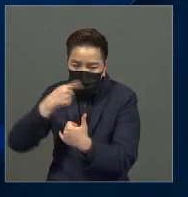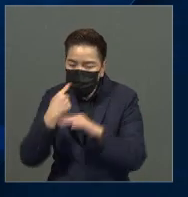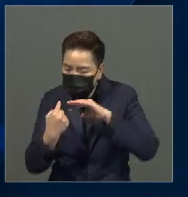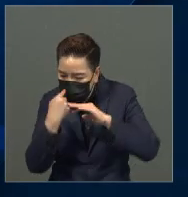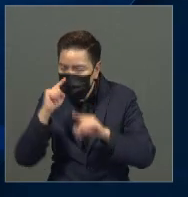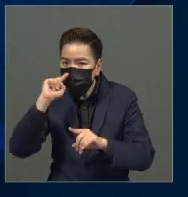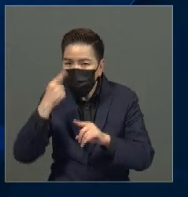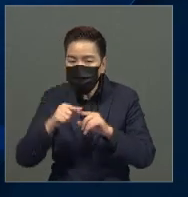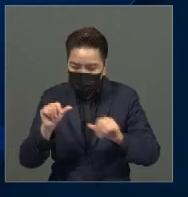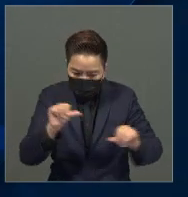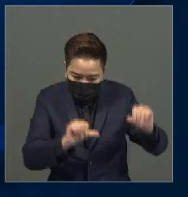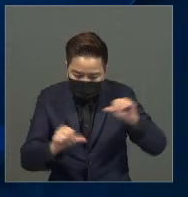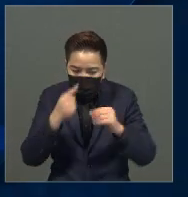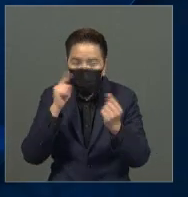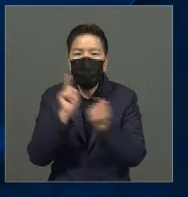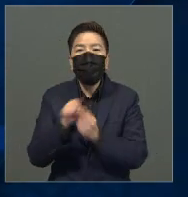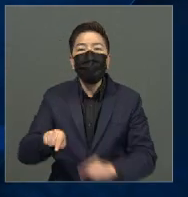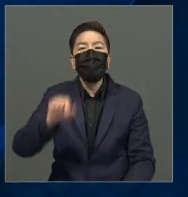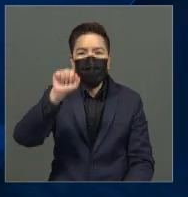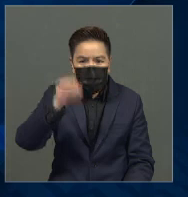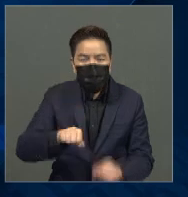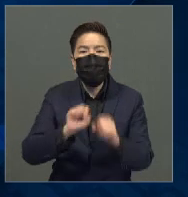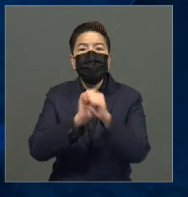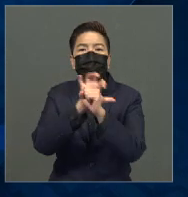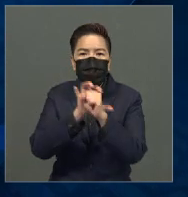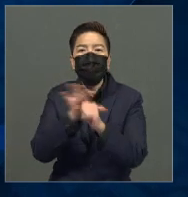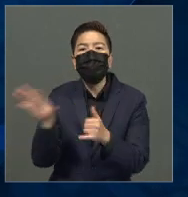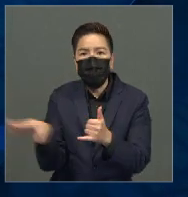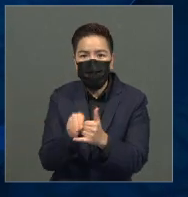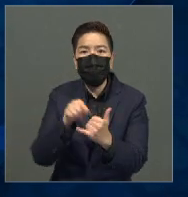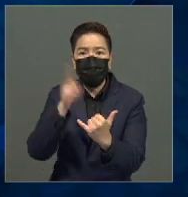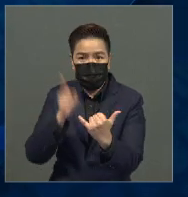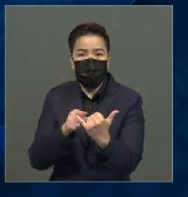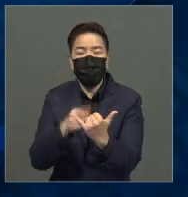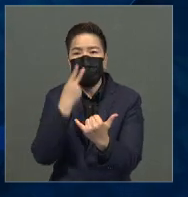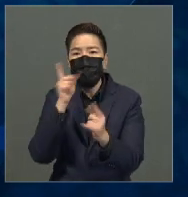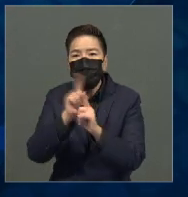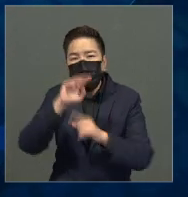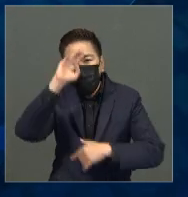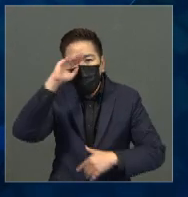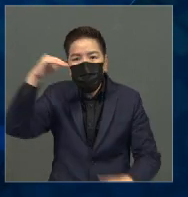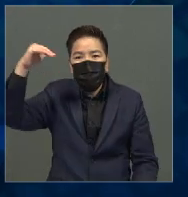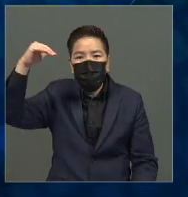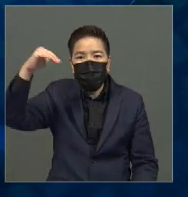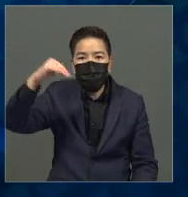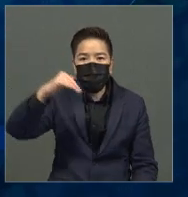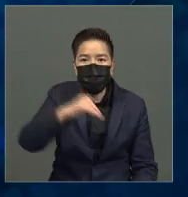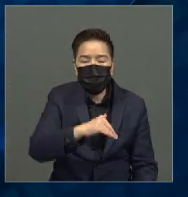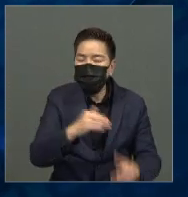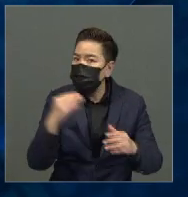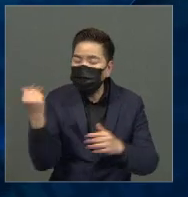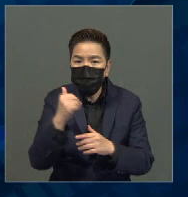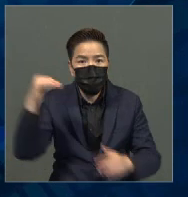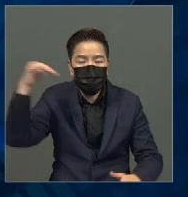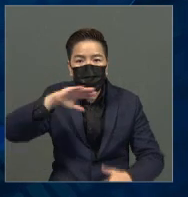ยันด้วย rt-pcrก็ผลเป็นบวกเช่นกันนะคะในรายนี้พบว่าอาการทรุดลงอย่างรวดเร็วนะคะ